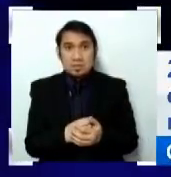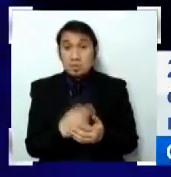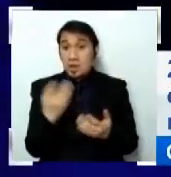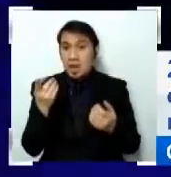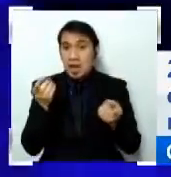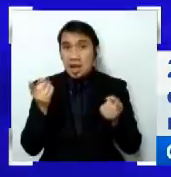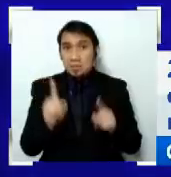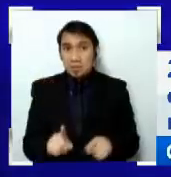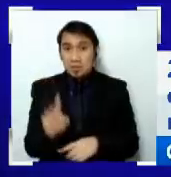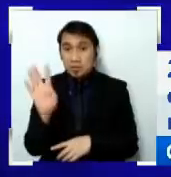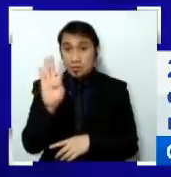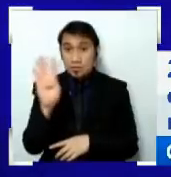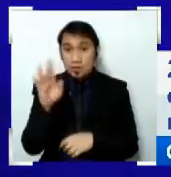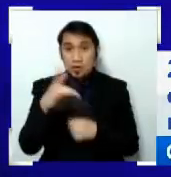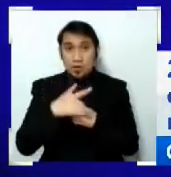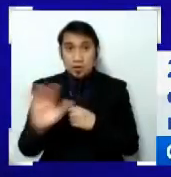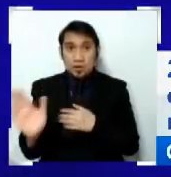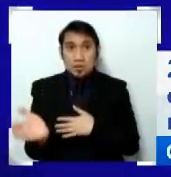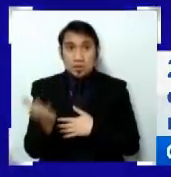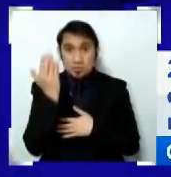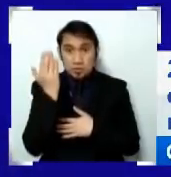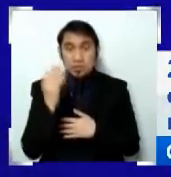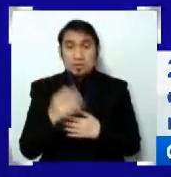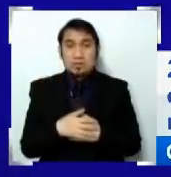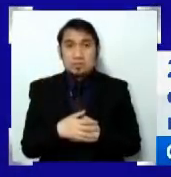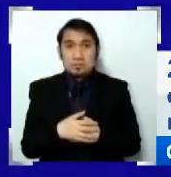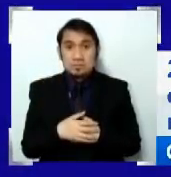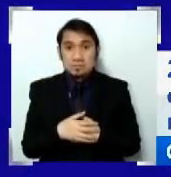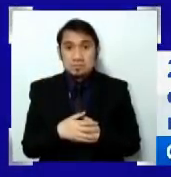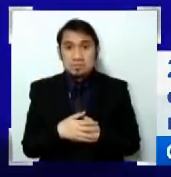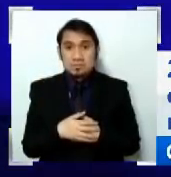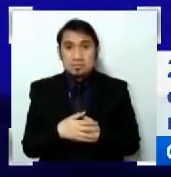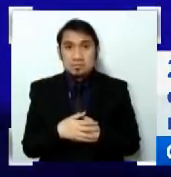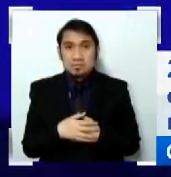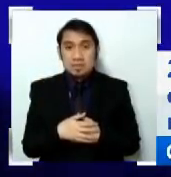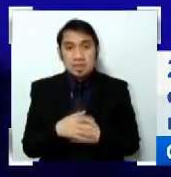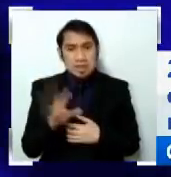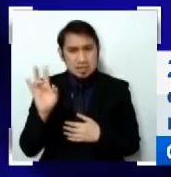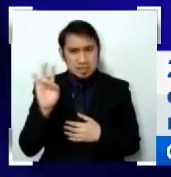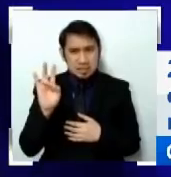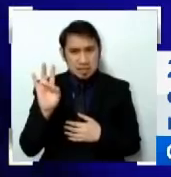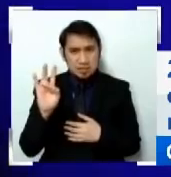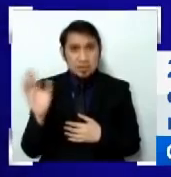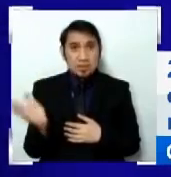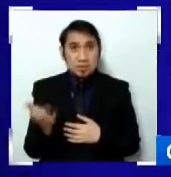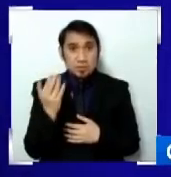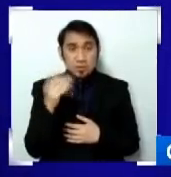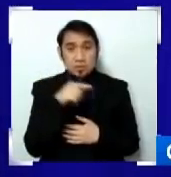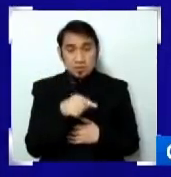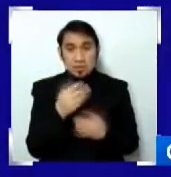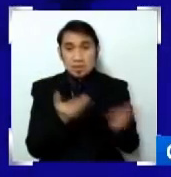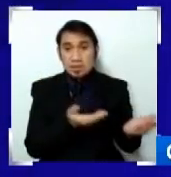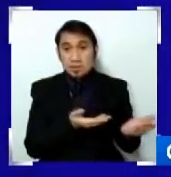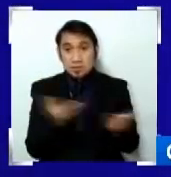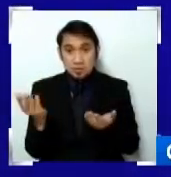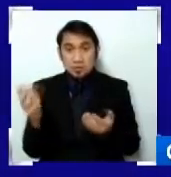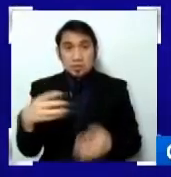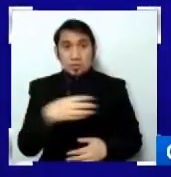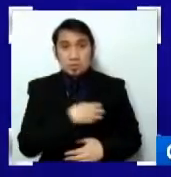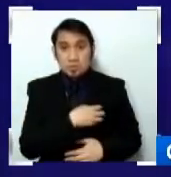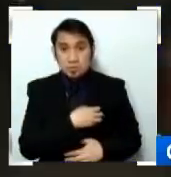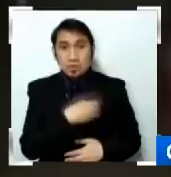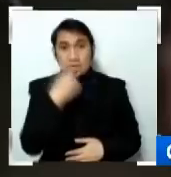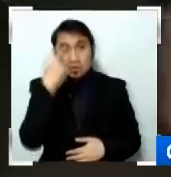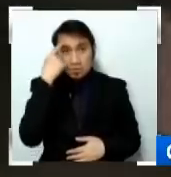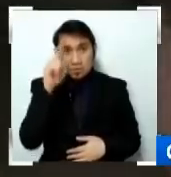June 27 pagkatapos na madakip si Carlo. Alas 7 ng umaga, dinala siya ng barangay sa police station para sa pagsasampa ng